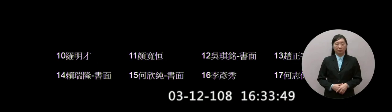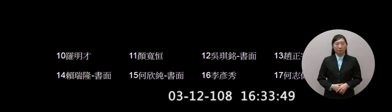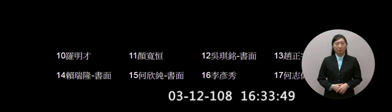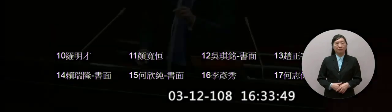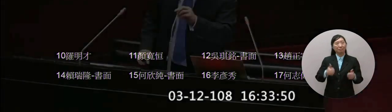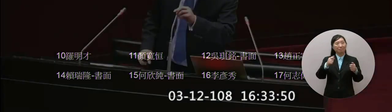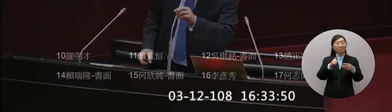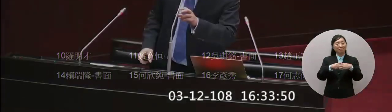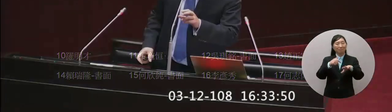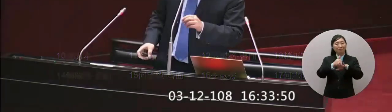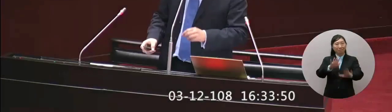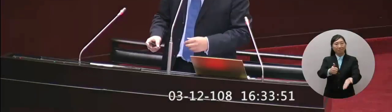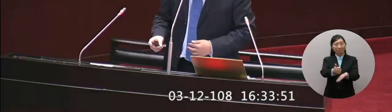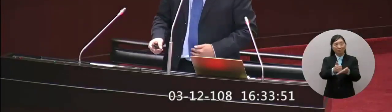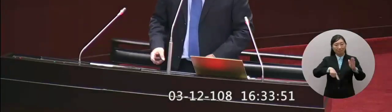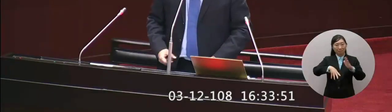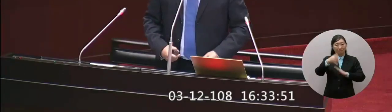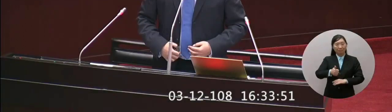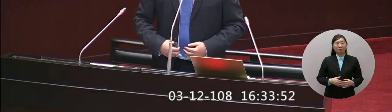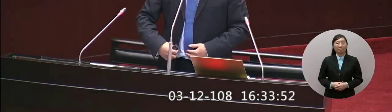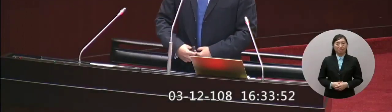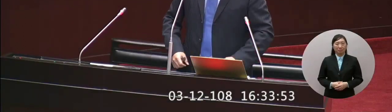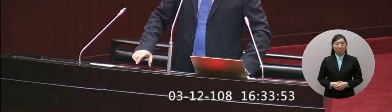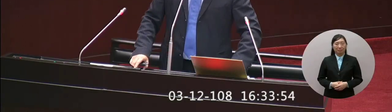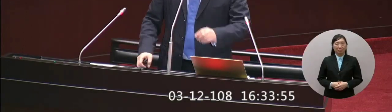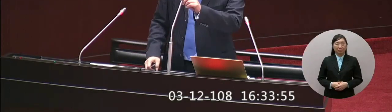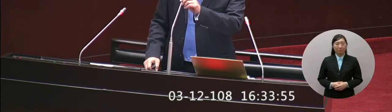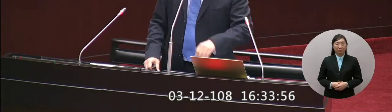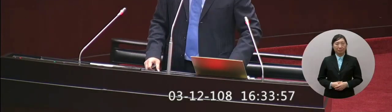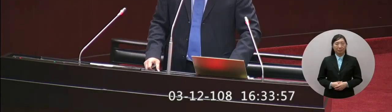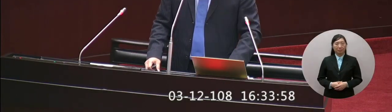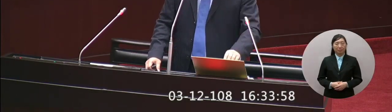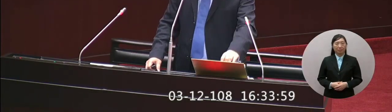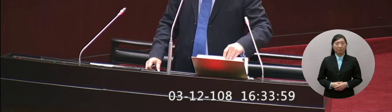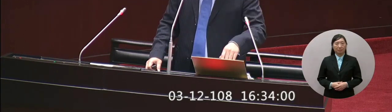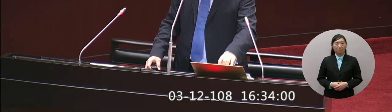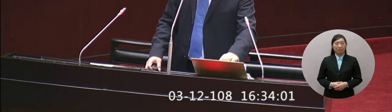谢谢主席，马上有请院长。 请苏院长。